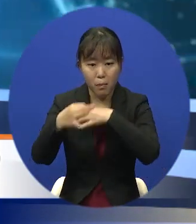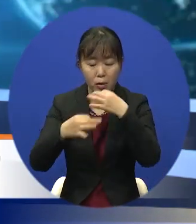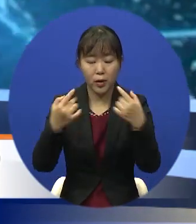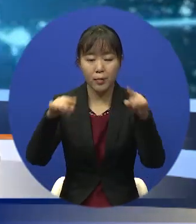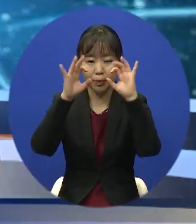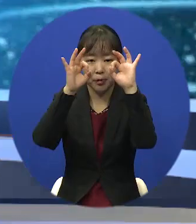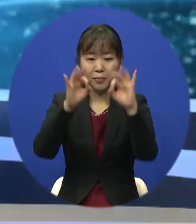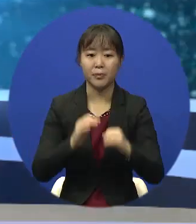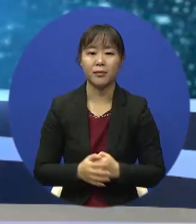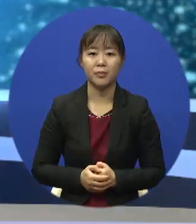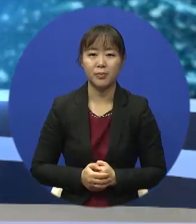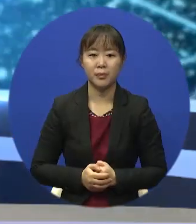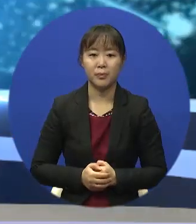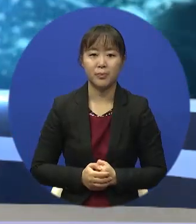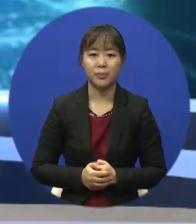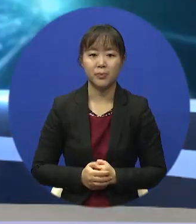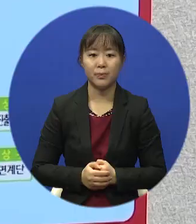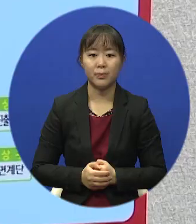기자가 들어봤습니다.